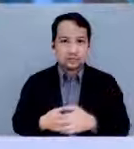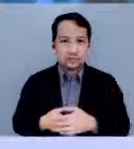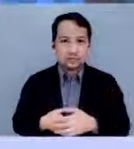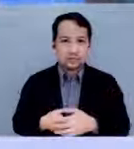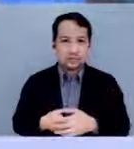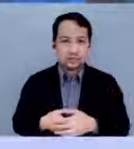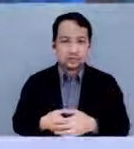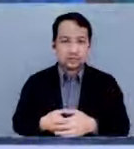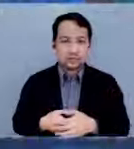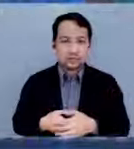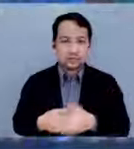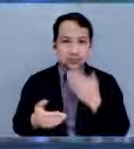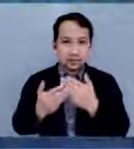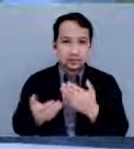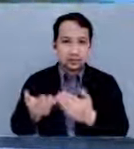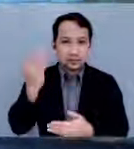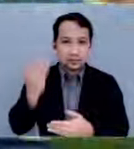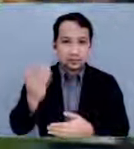morning, kapatid.